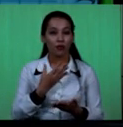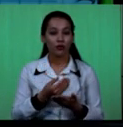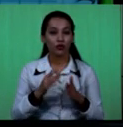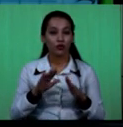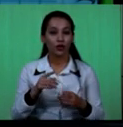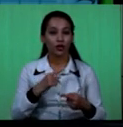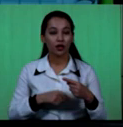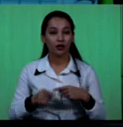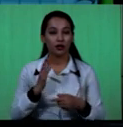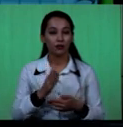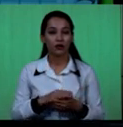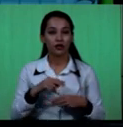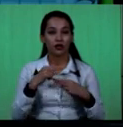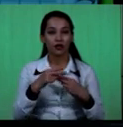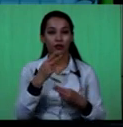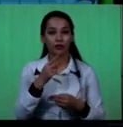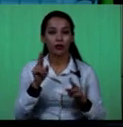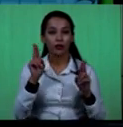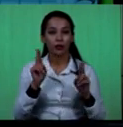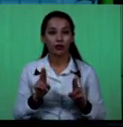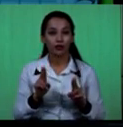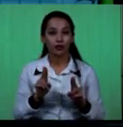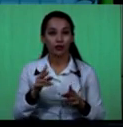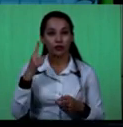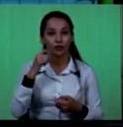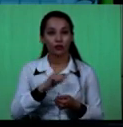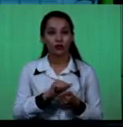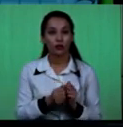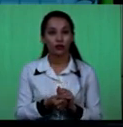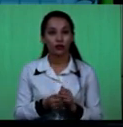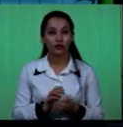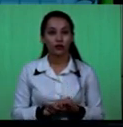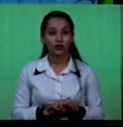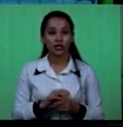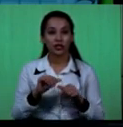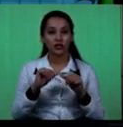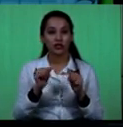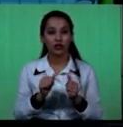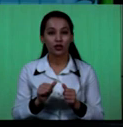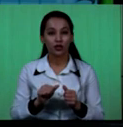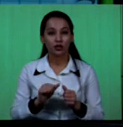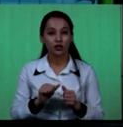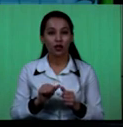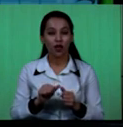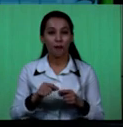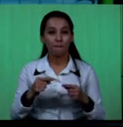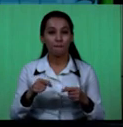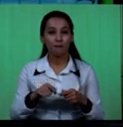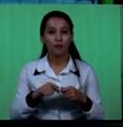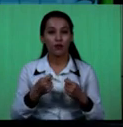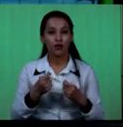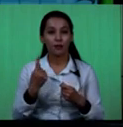bering va ushbu qoidani yodda tuting. Shakl buklanganida uning